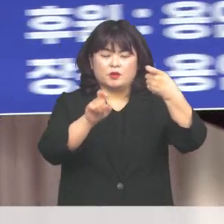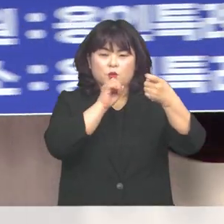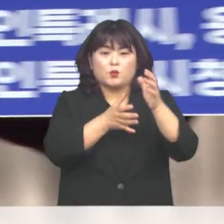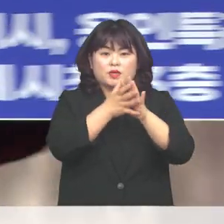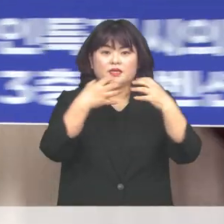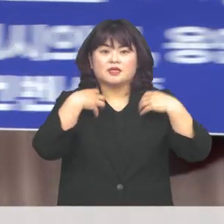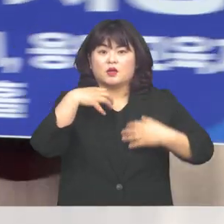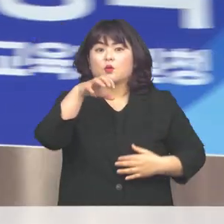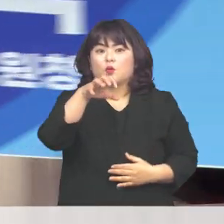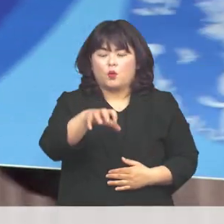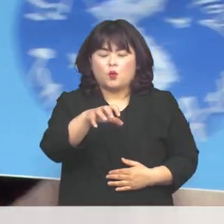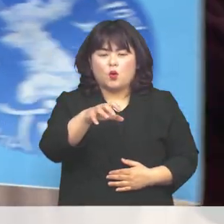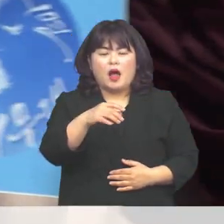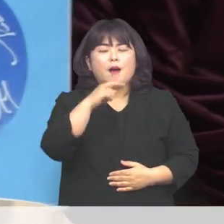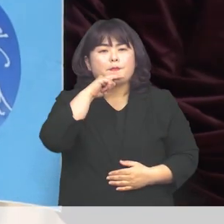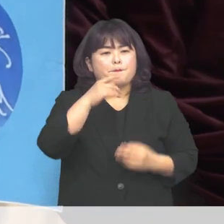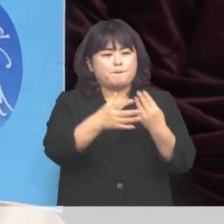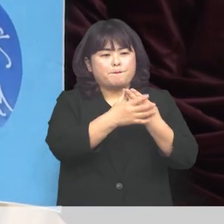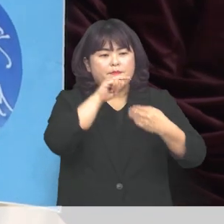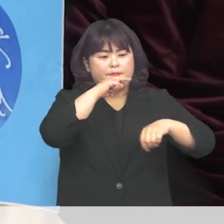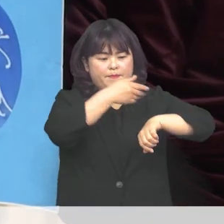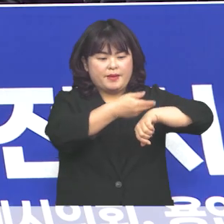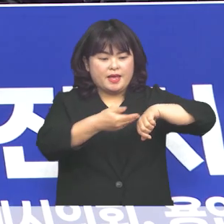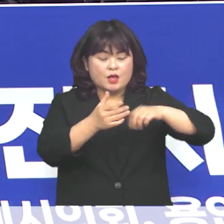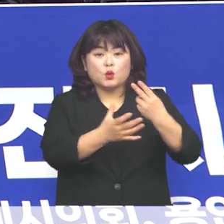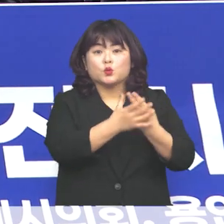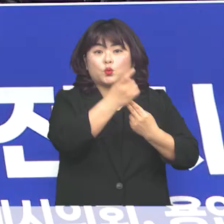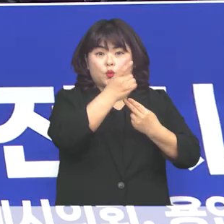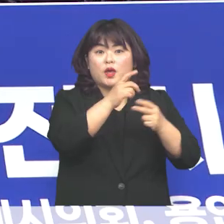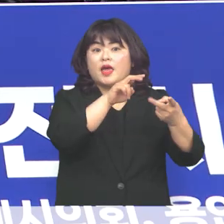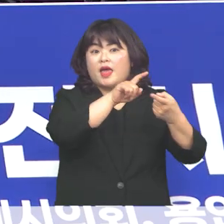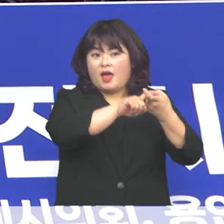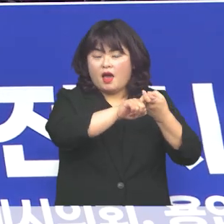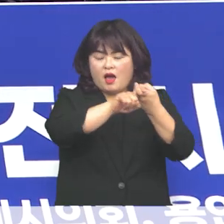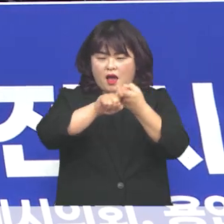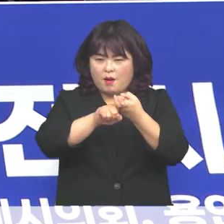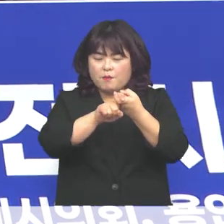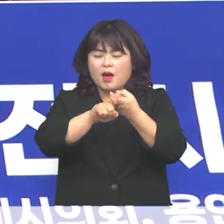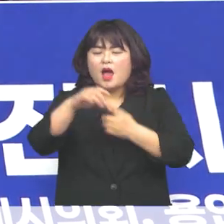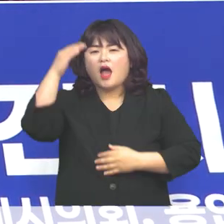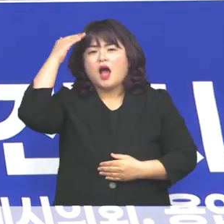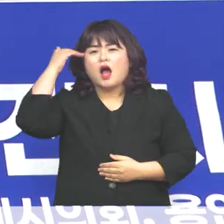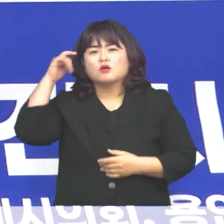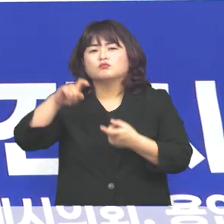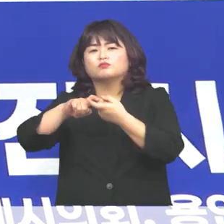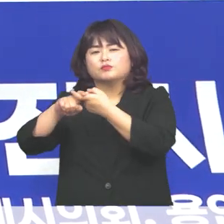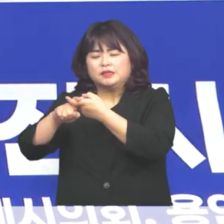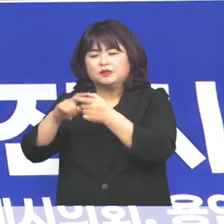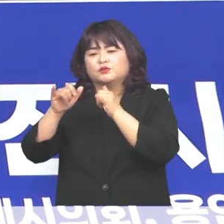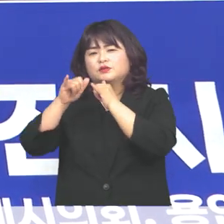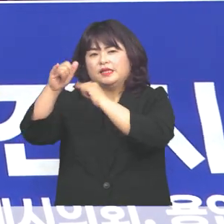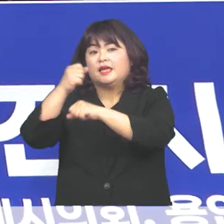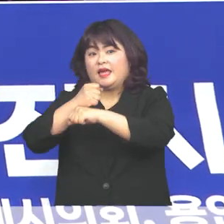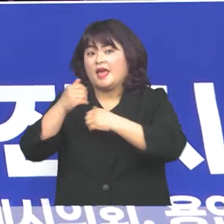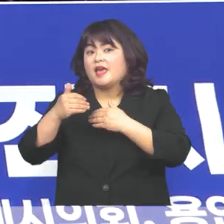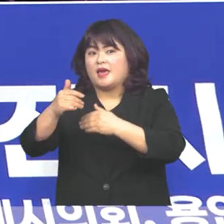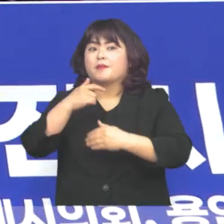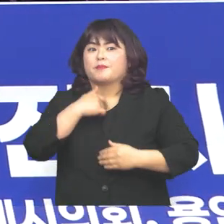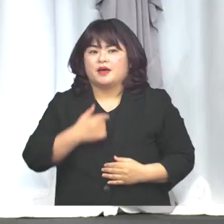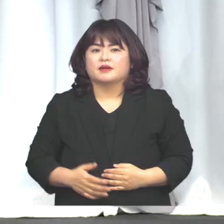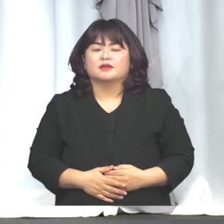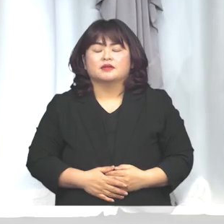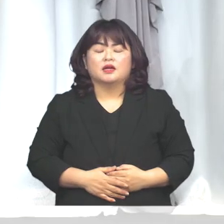10일 시청 컨벤션홀에서 민족통일 용인특례시 대회와 제56회 한민족 통일문화제전 시상식이